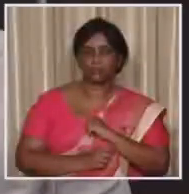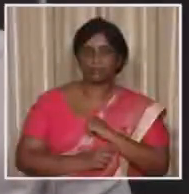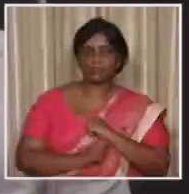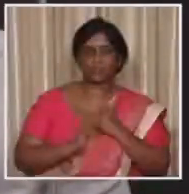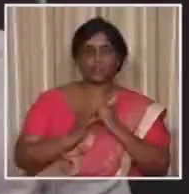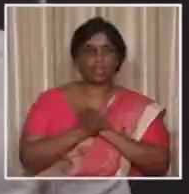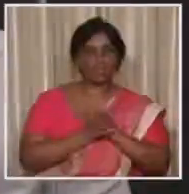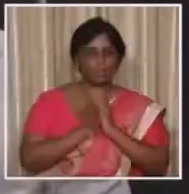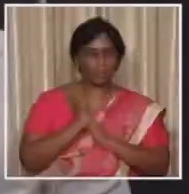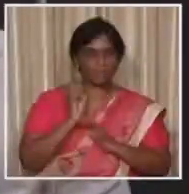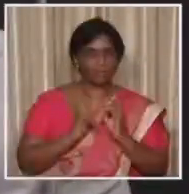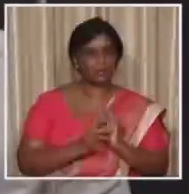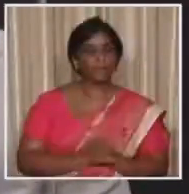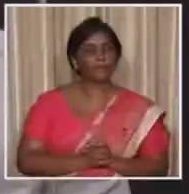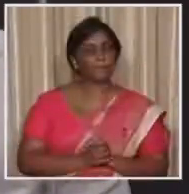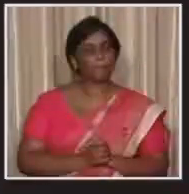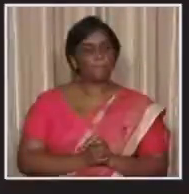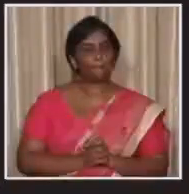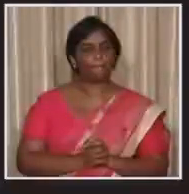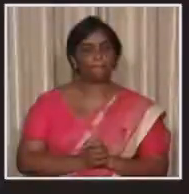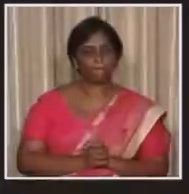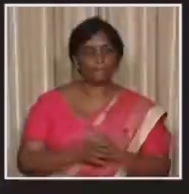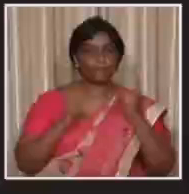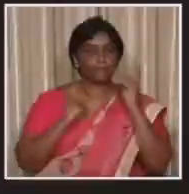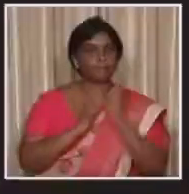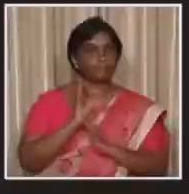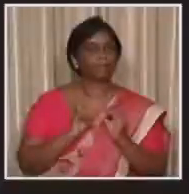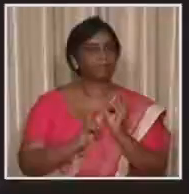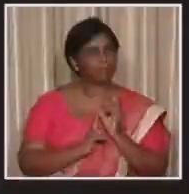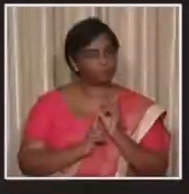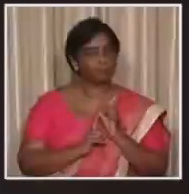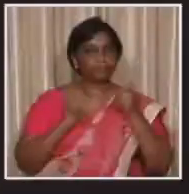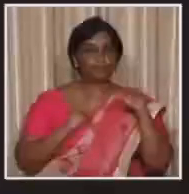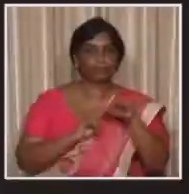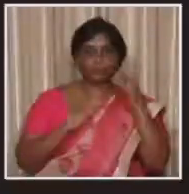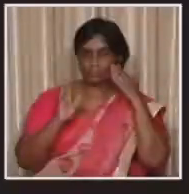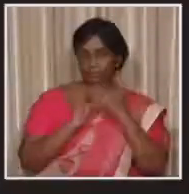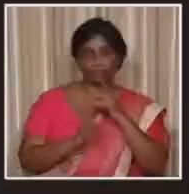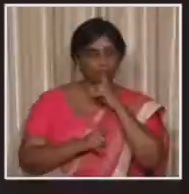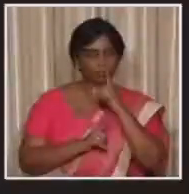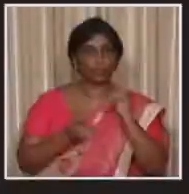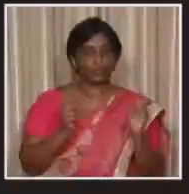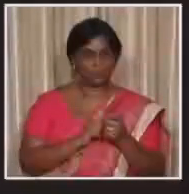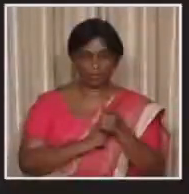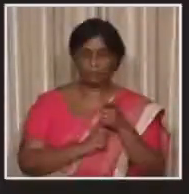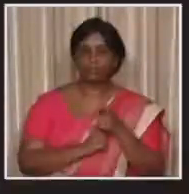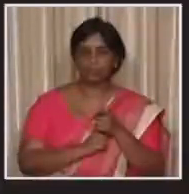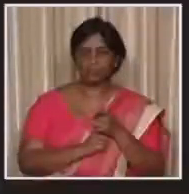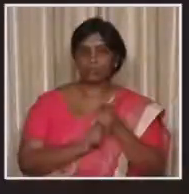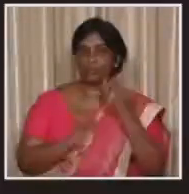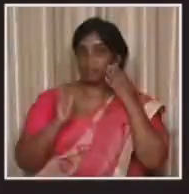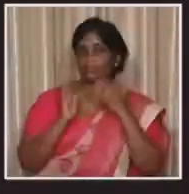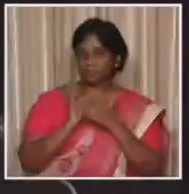Garu Haki Metuma. Ape Krida Matuma, Kridangan and Katakradi, cricket ticket. Me